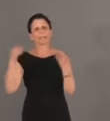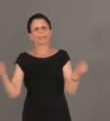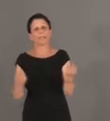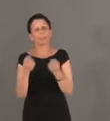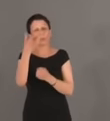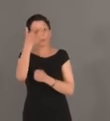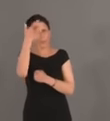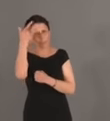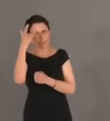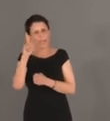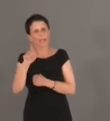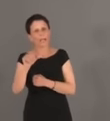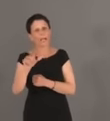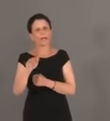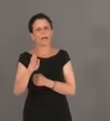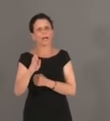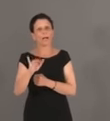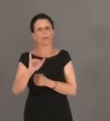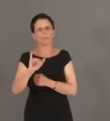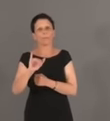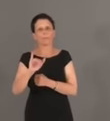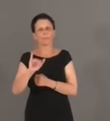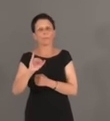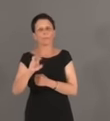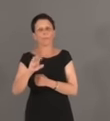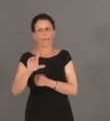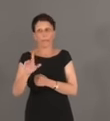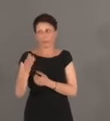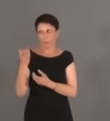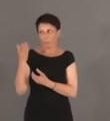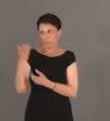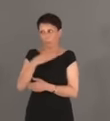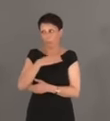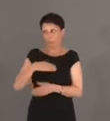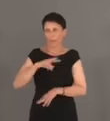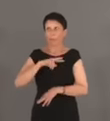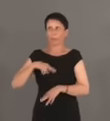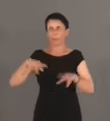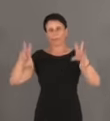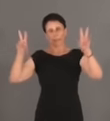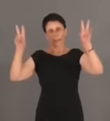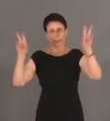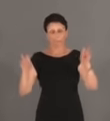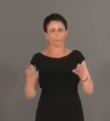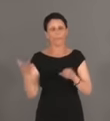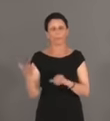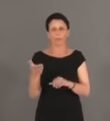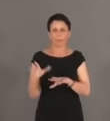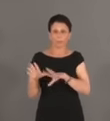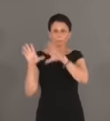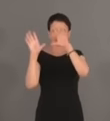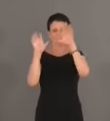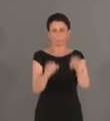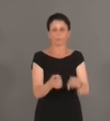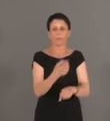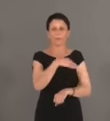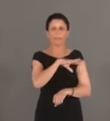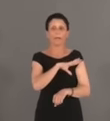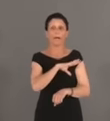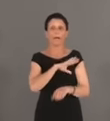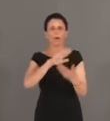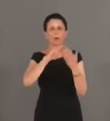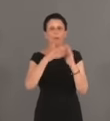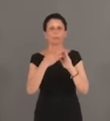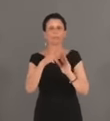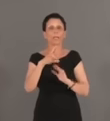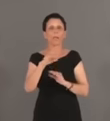Saint-Gabriel, dont vous êtes le propriétaire, dont la ville est le propriétaire, qui est occupé par des individus issus de la communauté